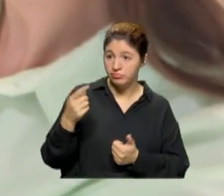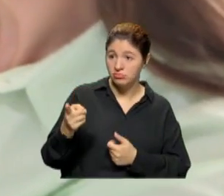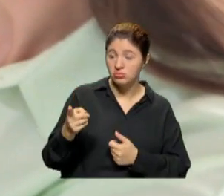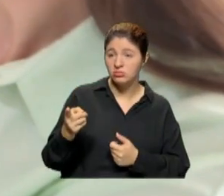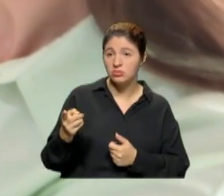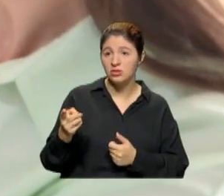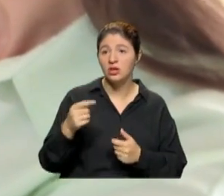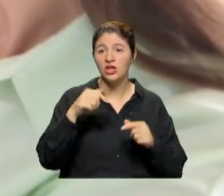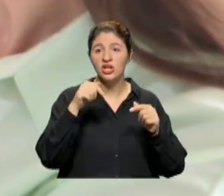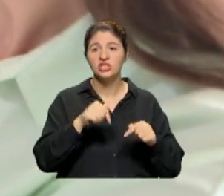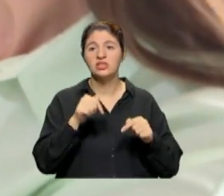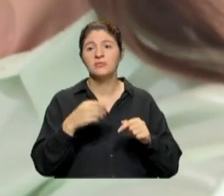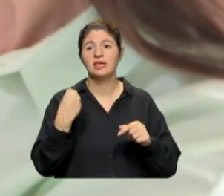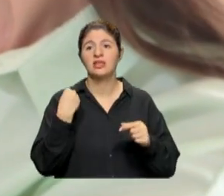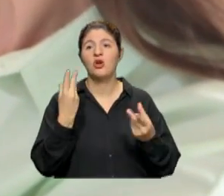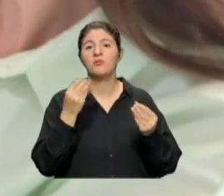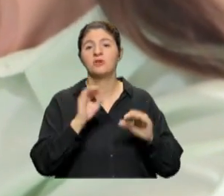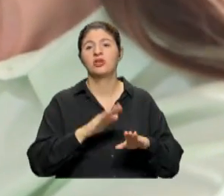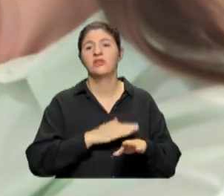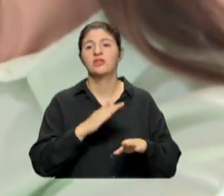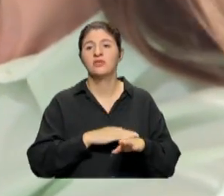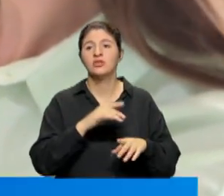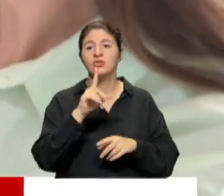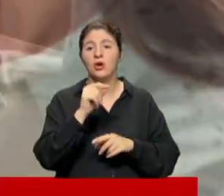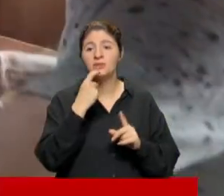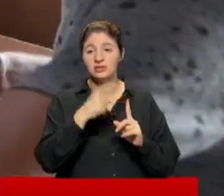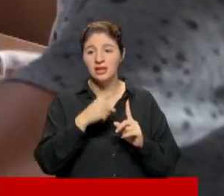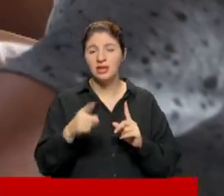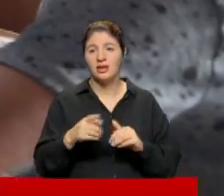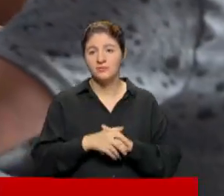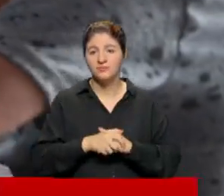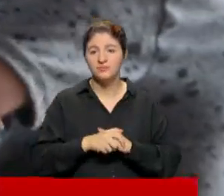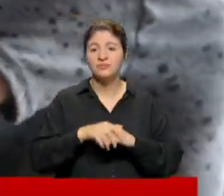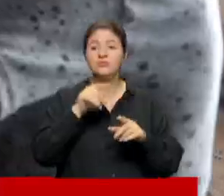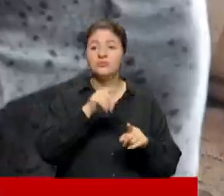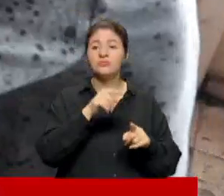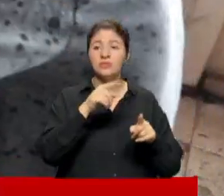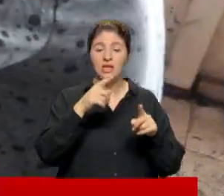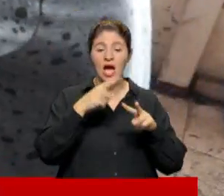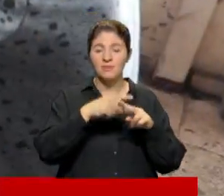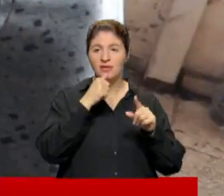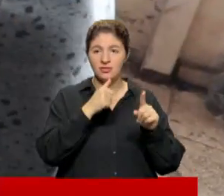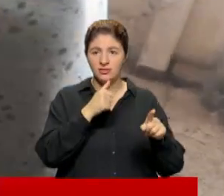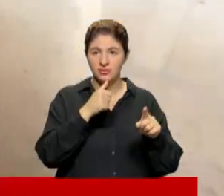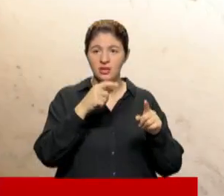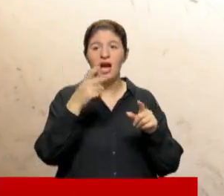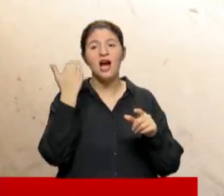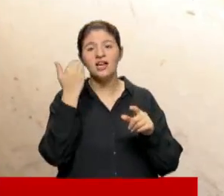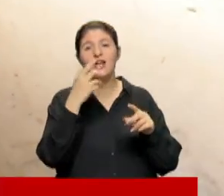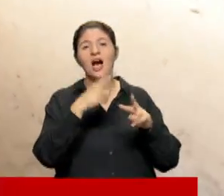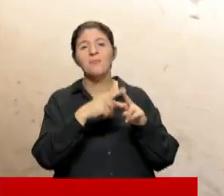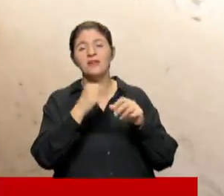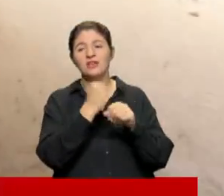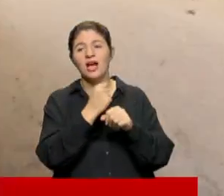tuta şimdi olmaya başlıyor yavaş yavaş 11 yıldır Ahmet Kaya mülteci kederim diye kulağına